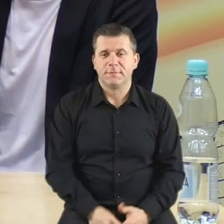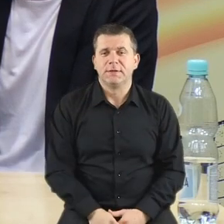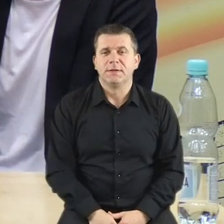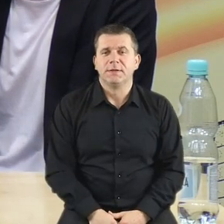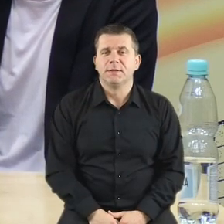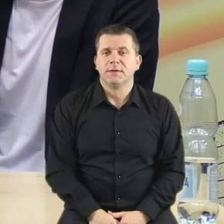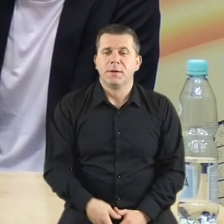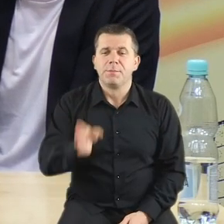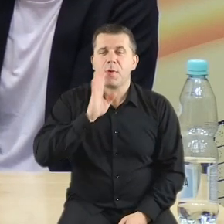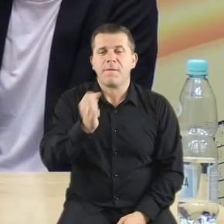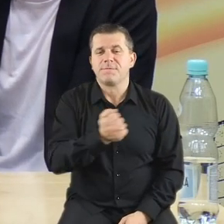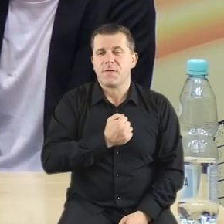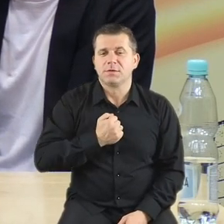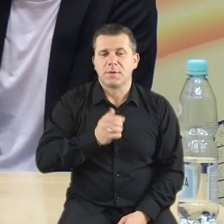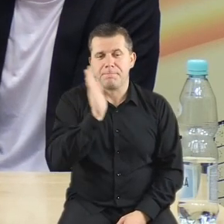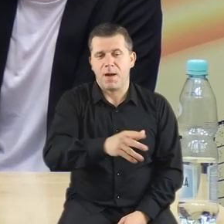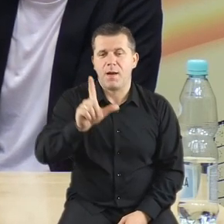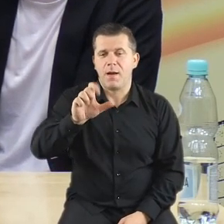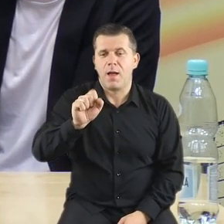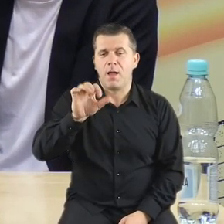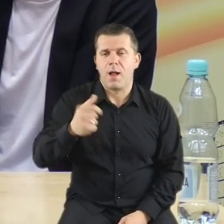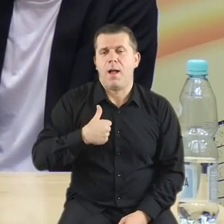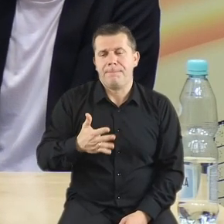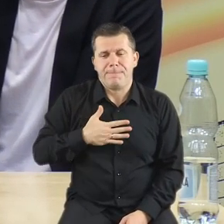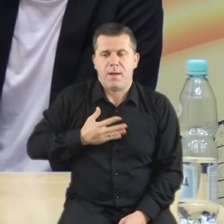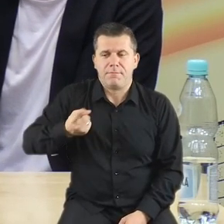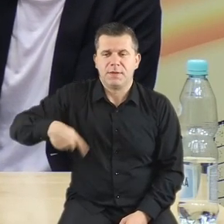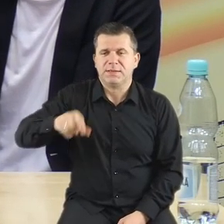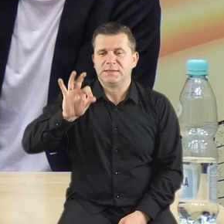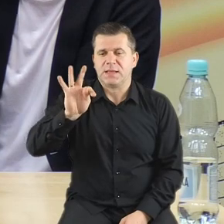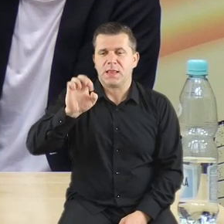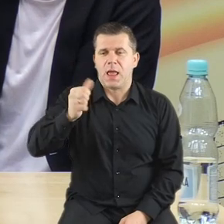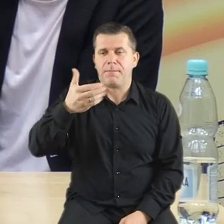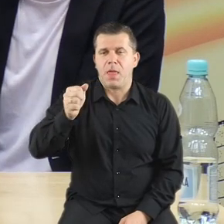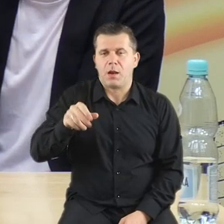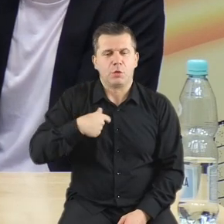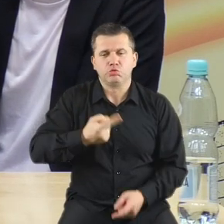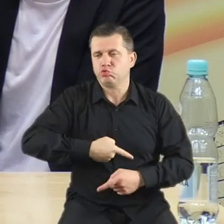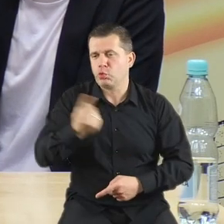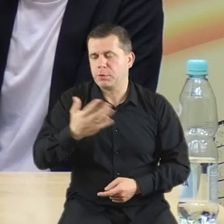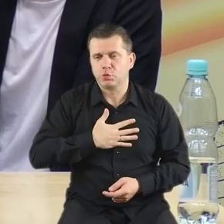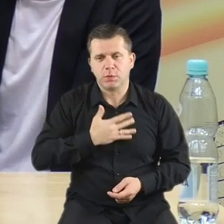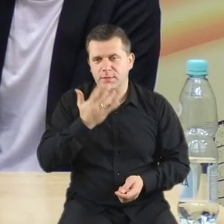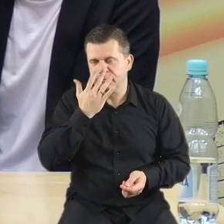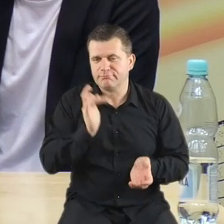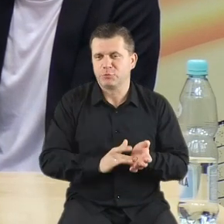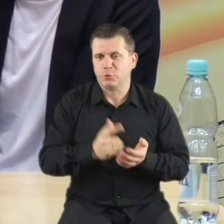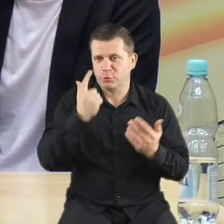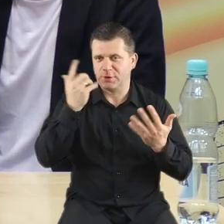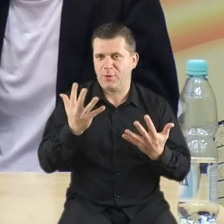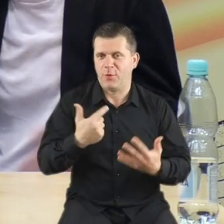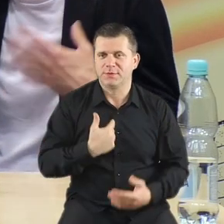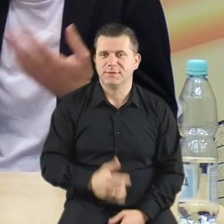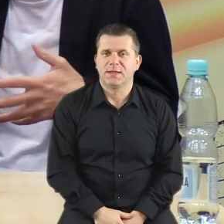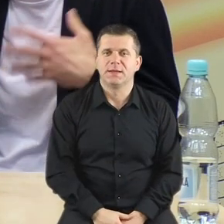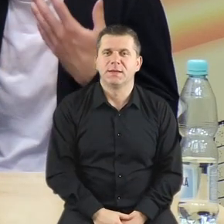tak jak Warszawa właśnie ma lalkę, to mamy Stramera. I podziękowali mi za to. Dla mnie to było super wzruszające. I to jakoś